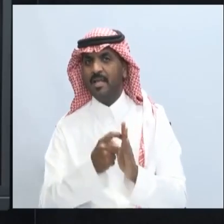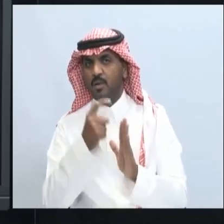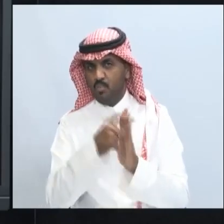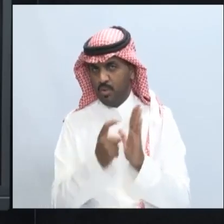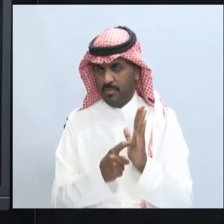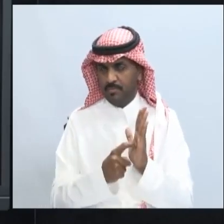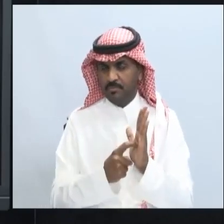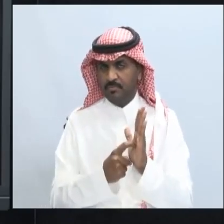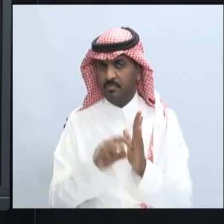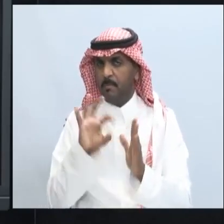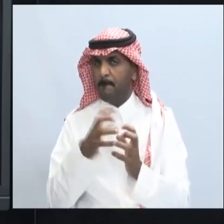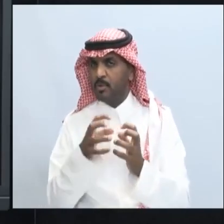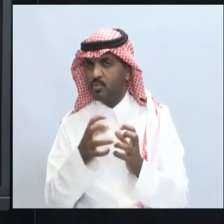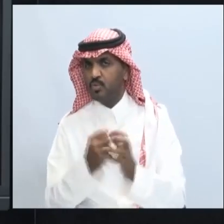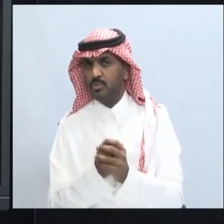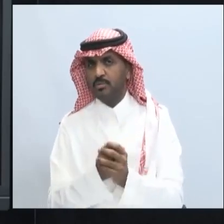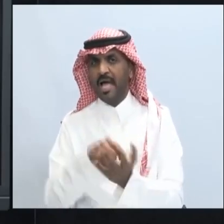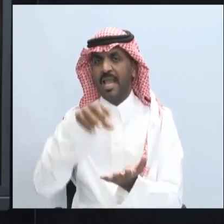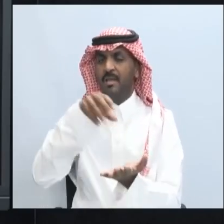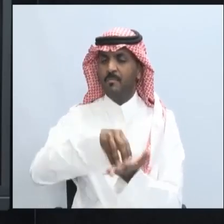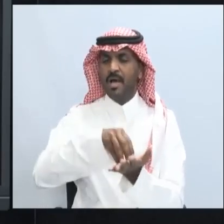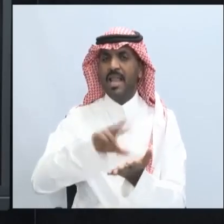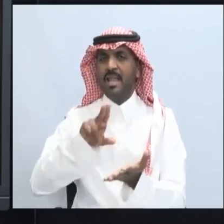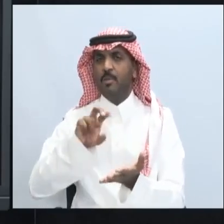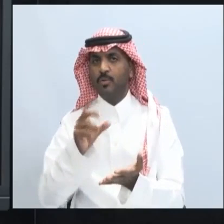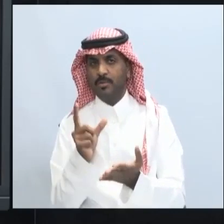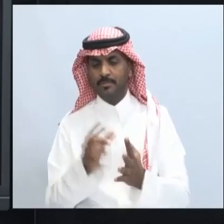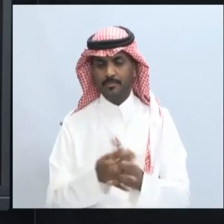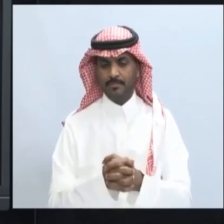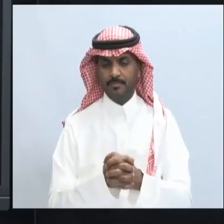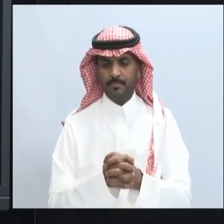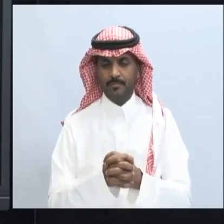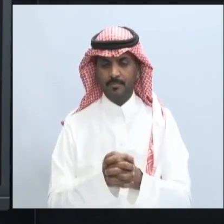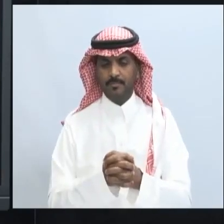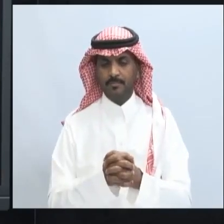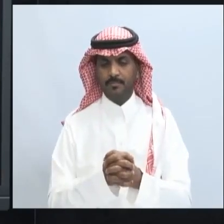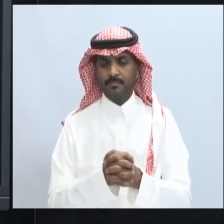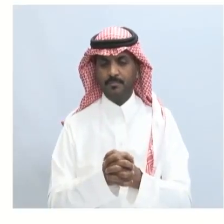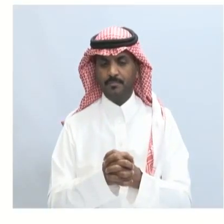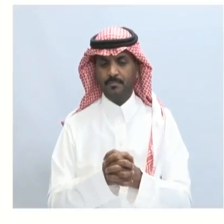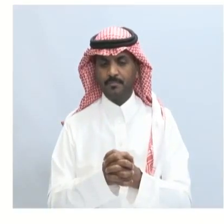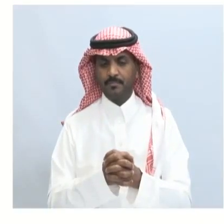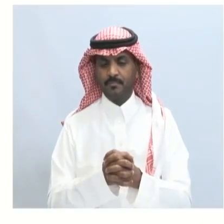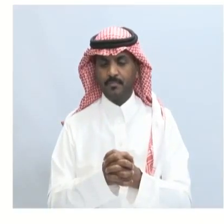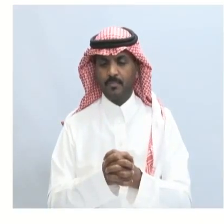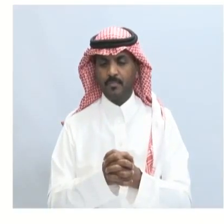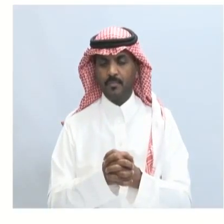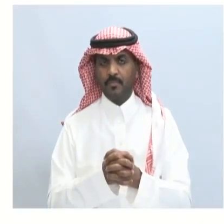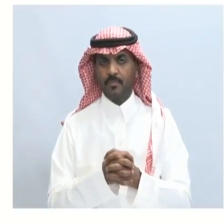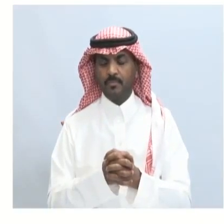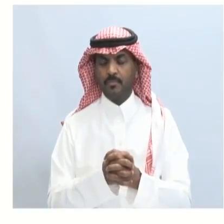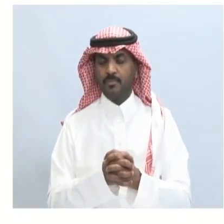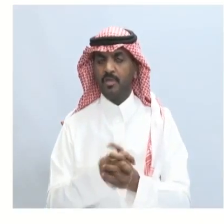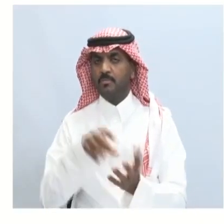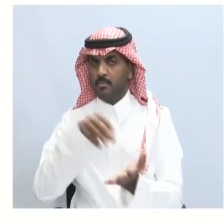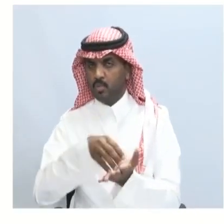كذلك ما المقصود بالموطن ما المقصود بالموطن ايضا من الامور في جانب